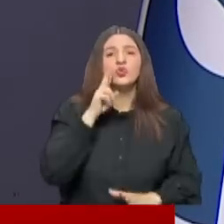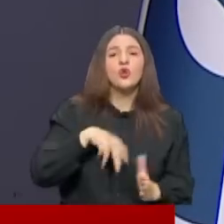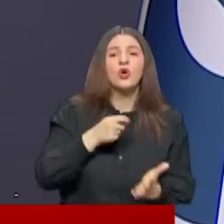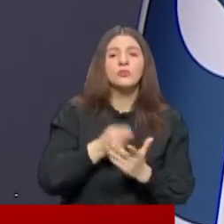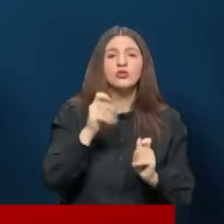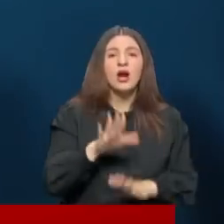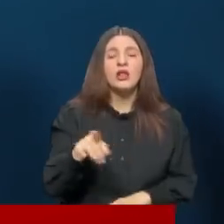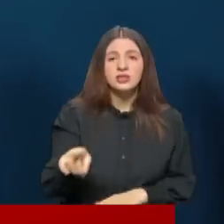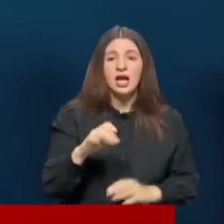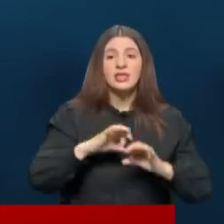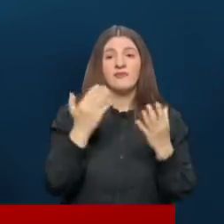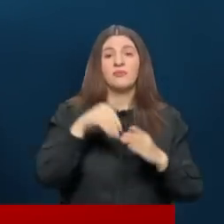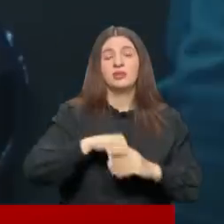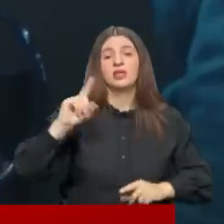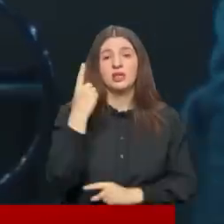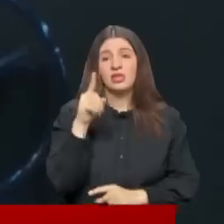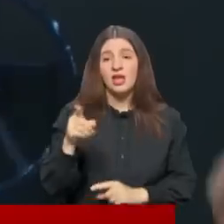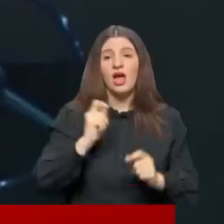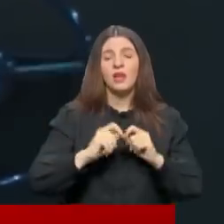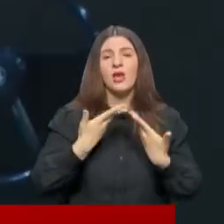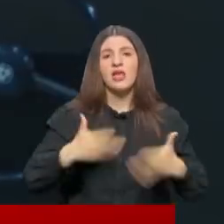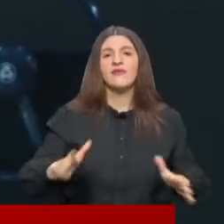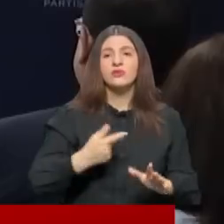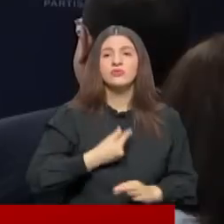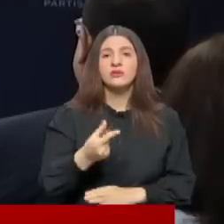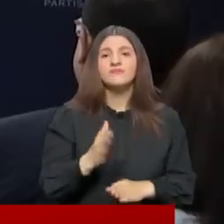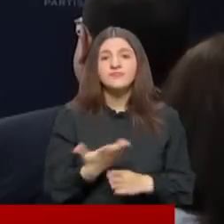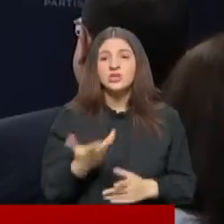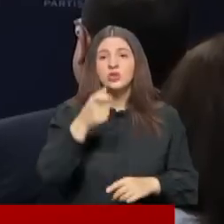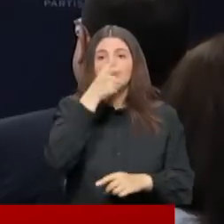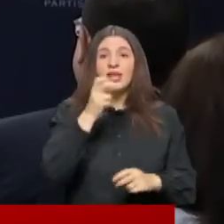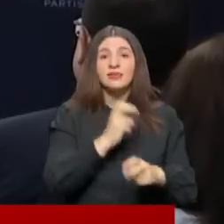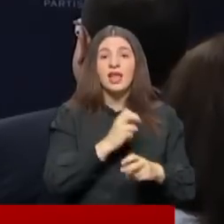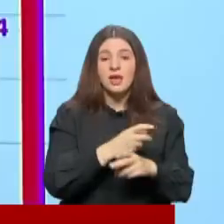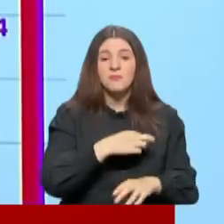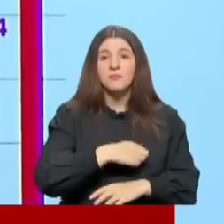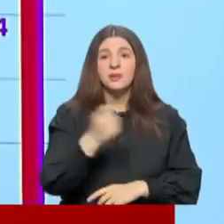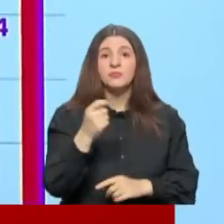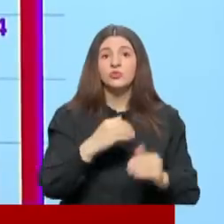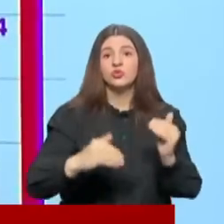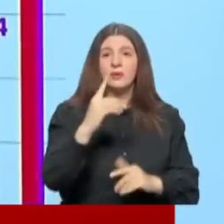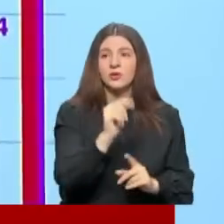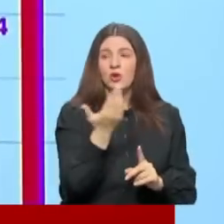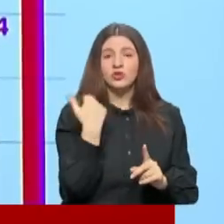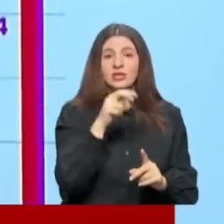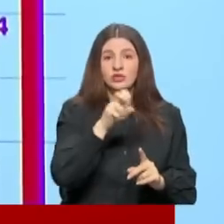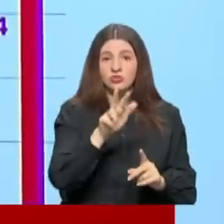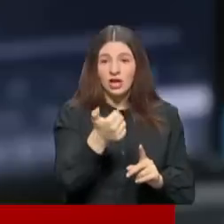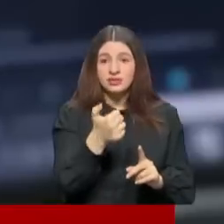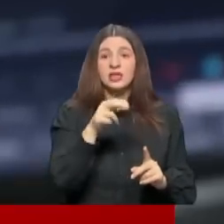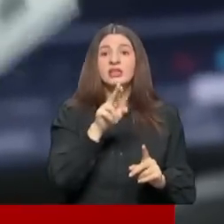ödemek zorunda kalır. Deva Partisi liderinin ekonomik iflas uyarısının nedeni Türkiye'nin risk priminin yüksekliği. Bir gün önce 836